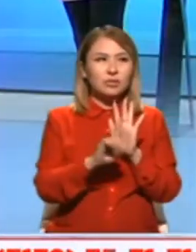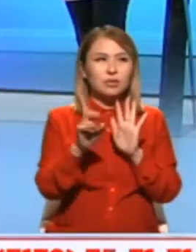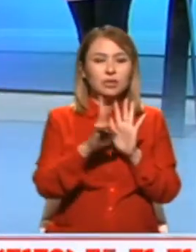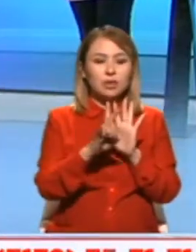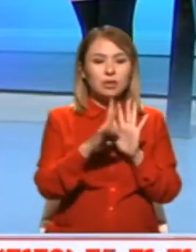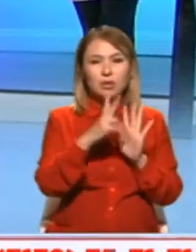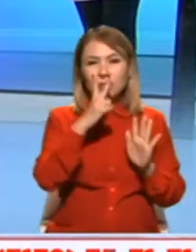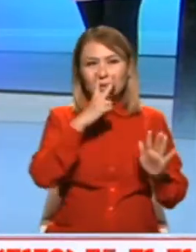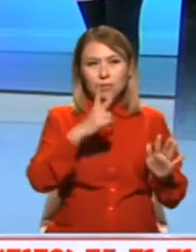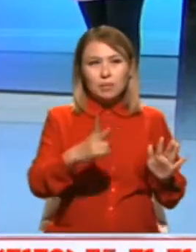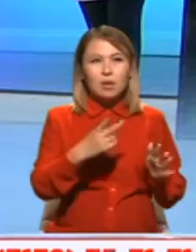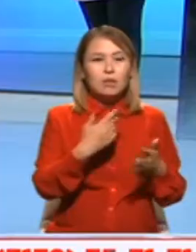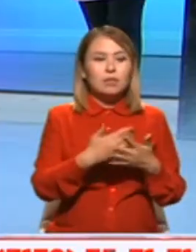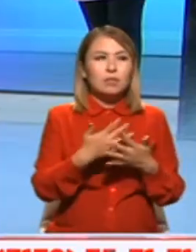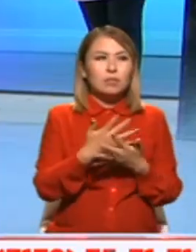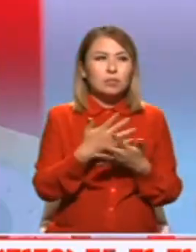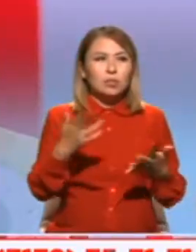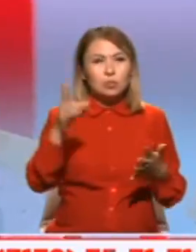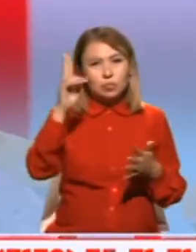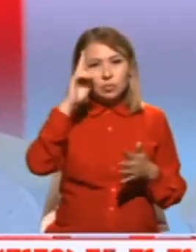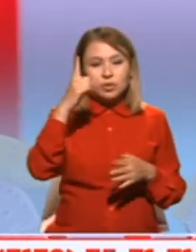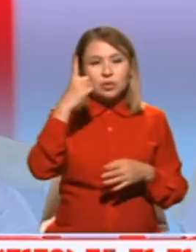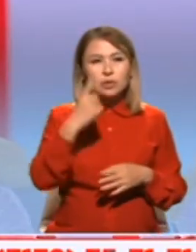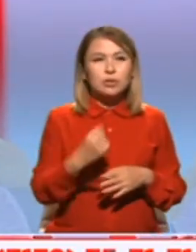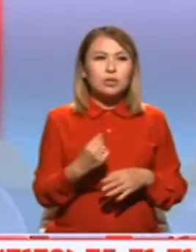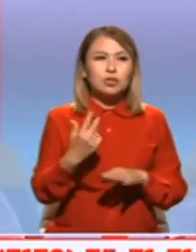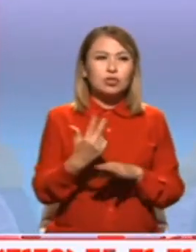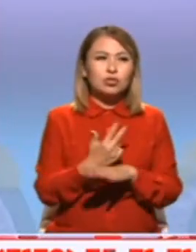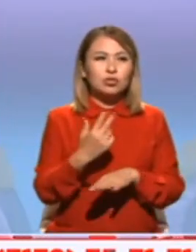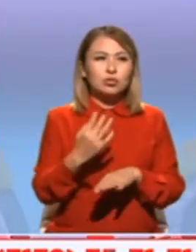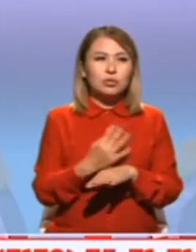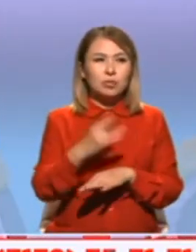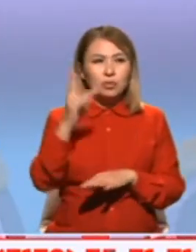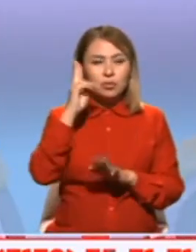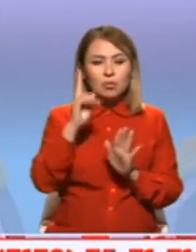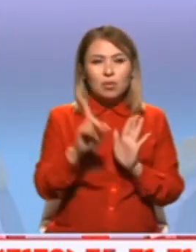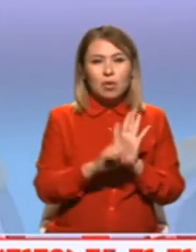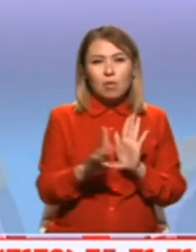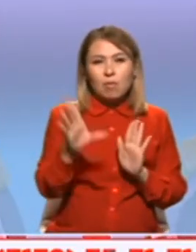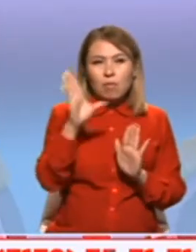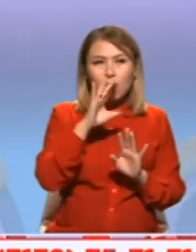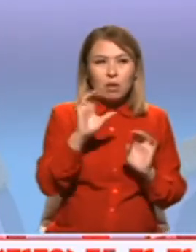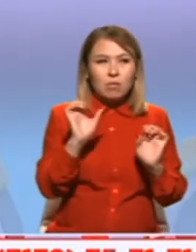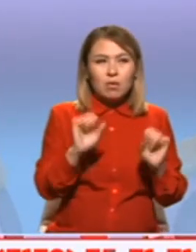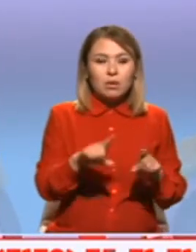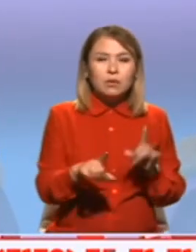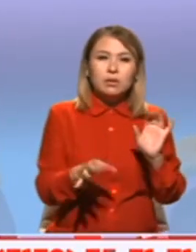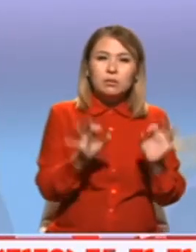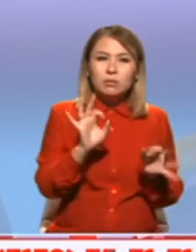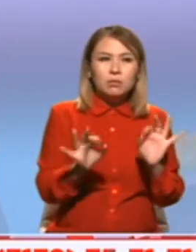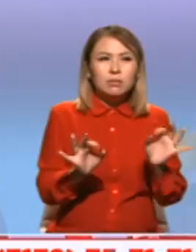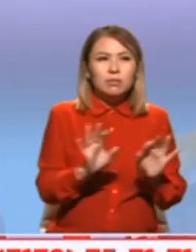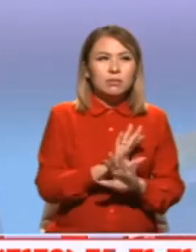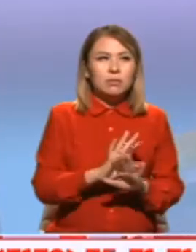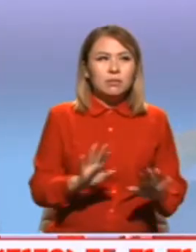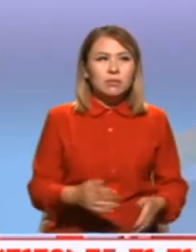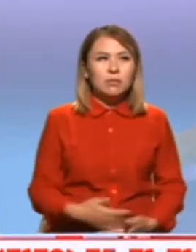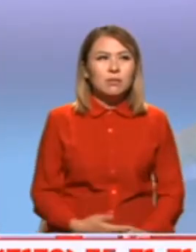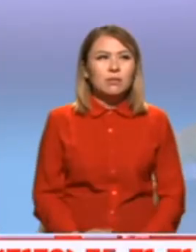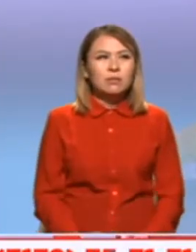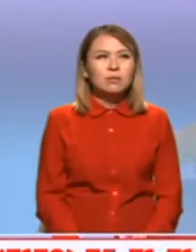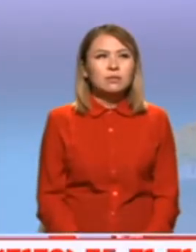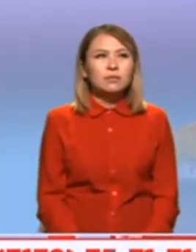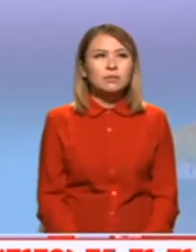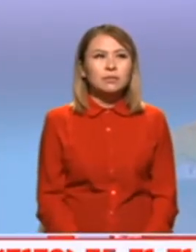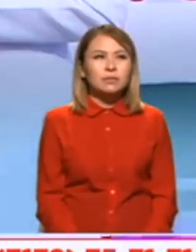керек дедіңіз. Біз көп жағдайда күніне 3-4 рет қана кіші дәретке баруымыз мүмкін. Бұл қалыпты ма, аз ба? Әлде оның